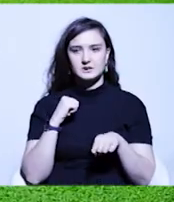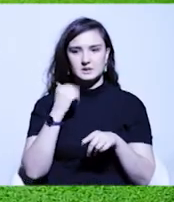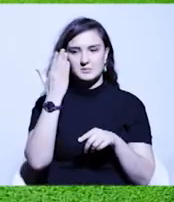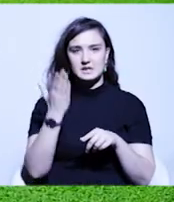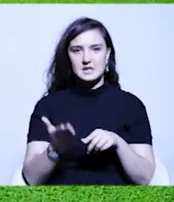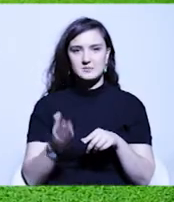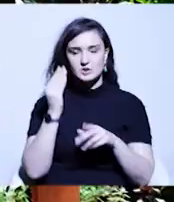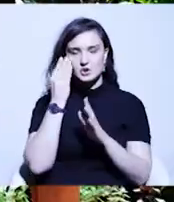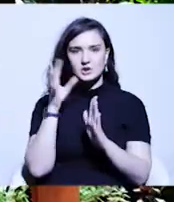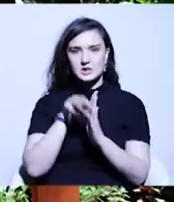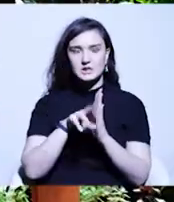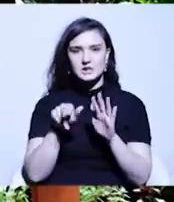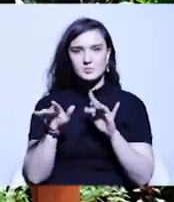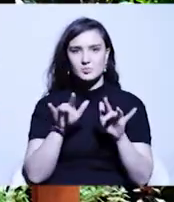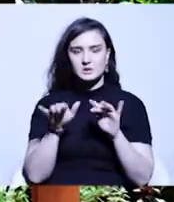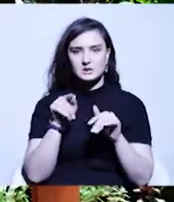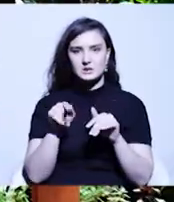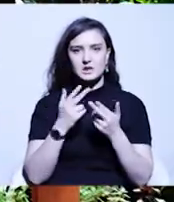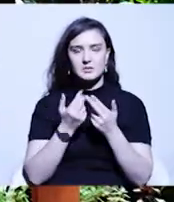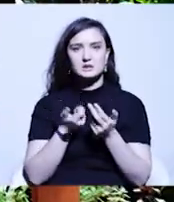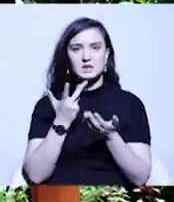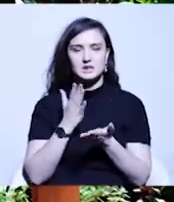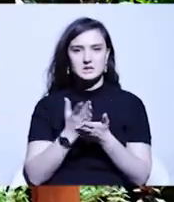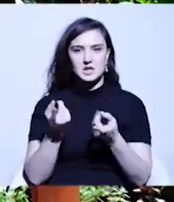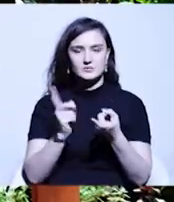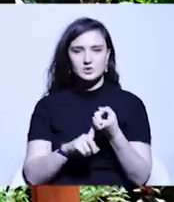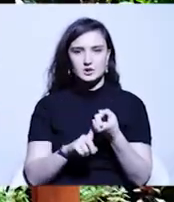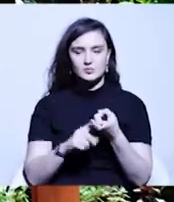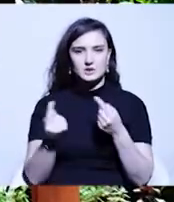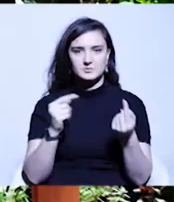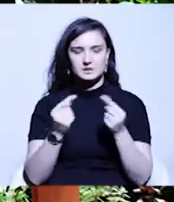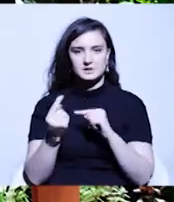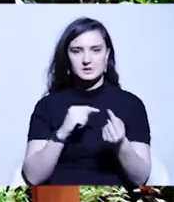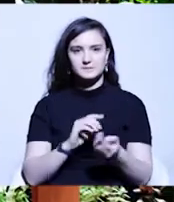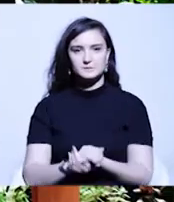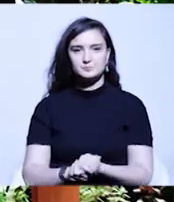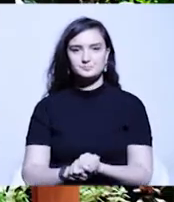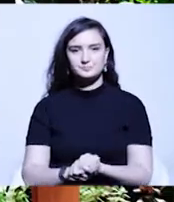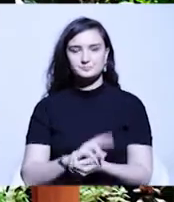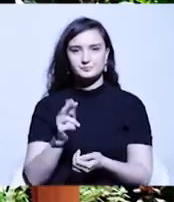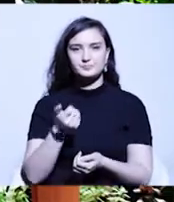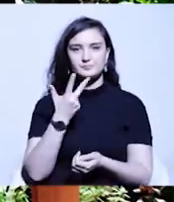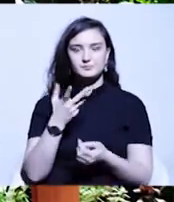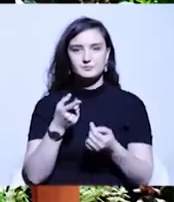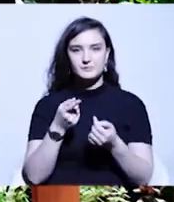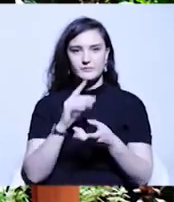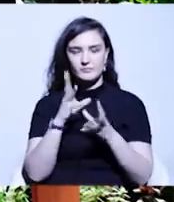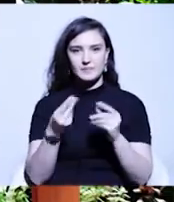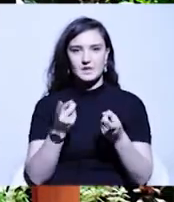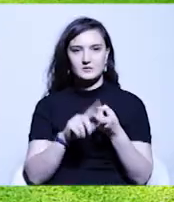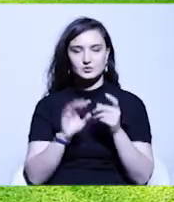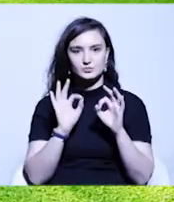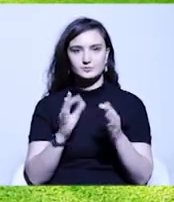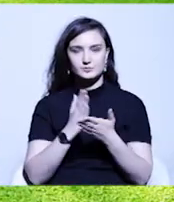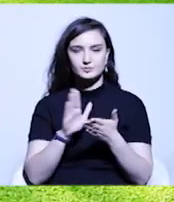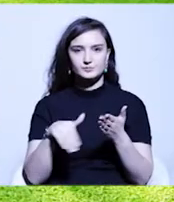ქმნილების შინაარსი და ფუნქცია რამდენად არის დაკავშირებული ერთმანეთთან და რამდენად ორგანულია ეს კავშირი. არის